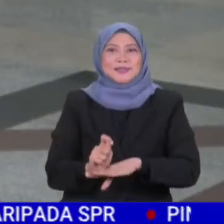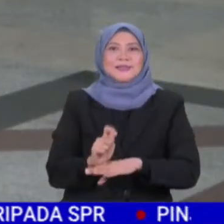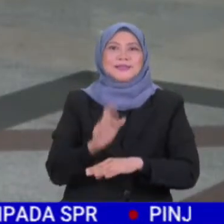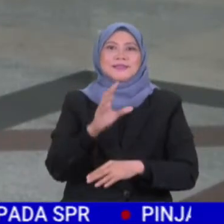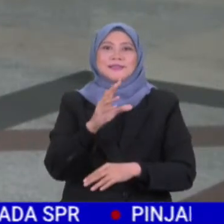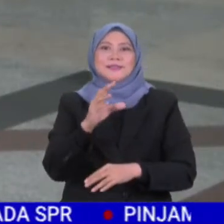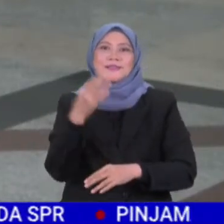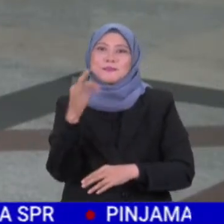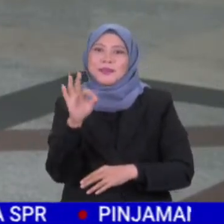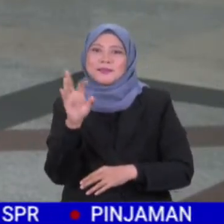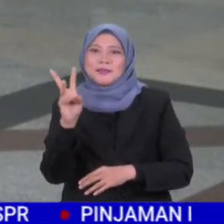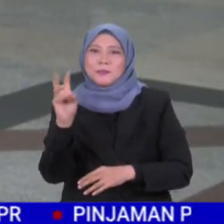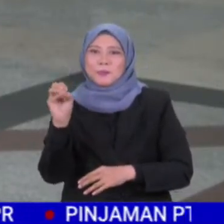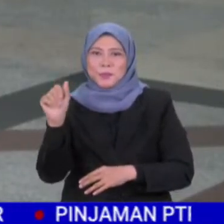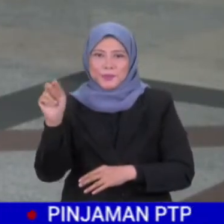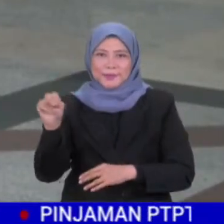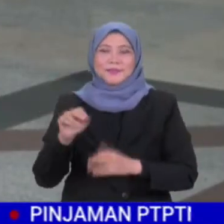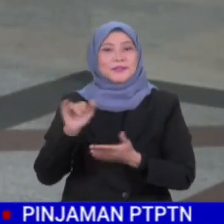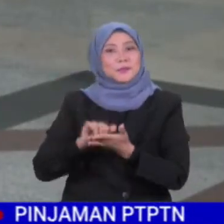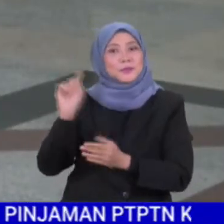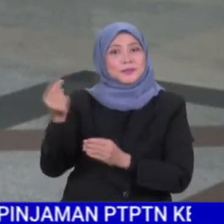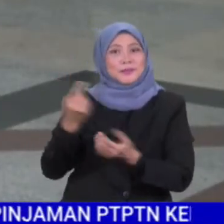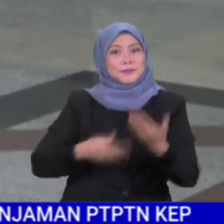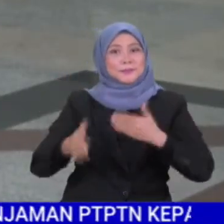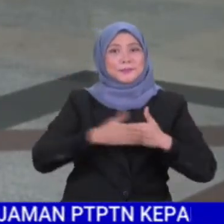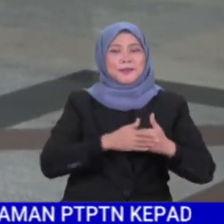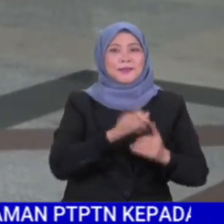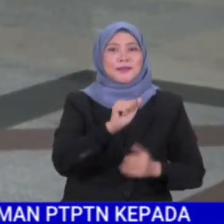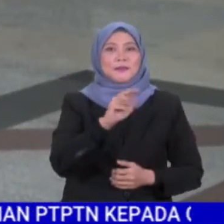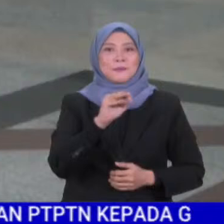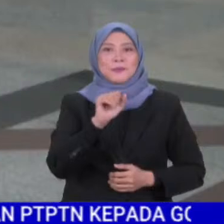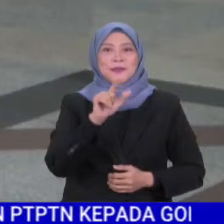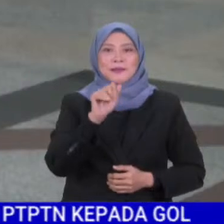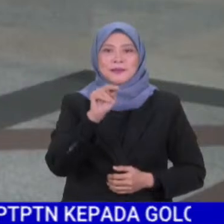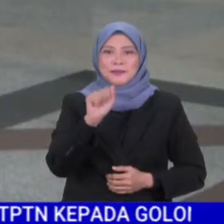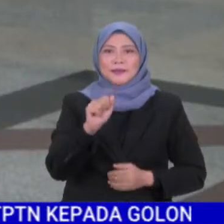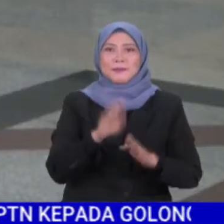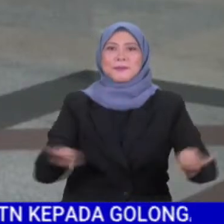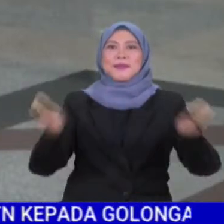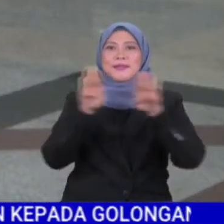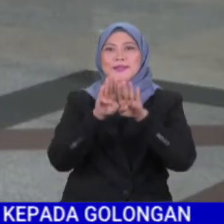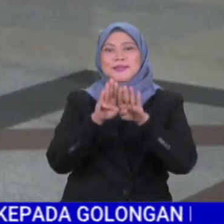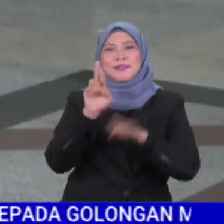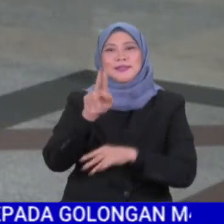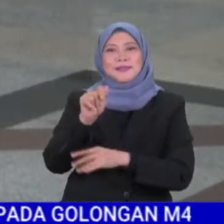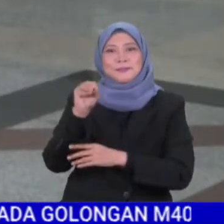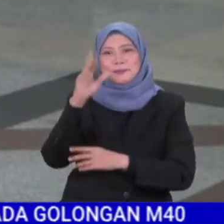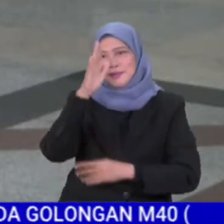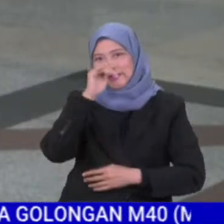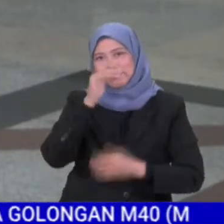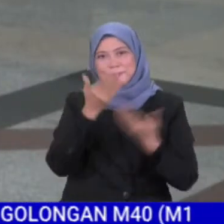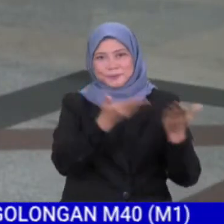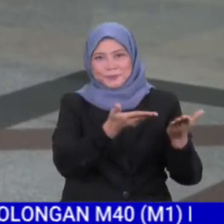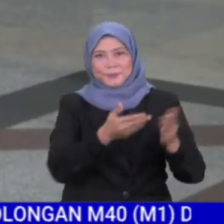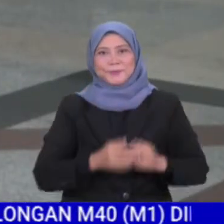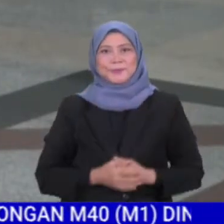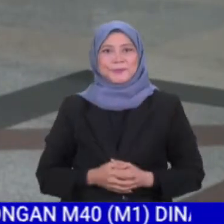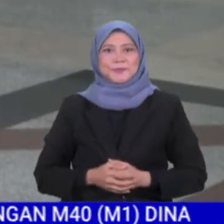Jadi itu lintas langsung bersama saya Nurul Ashikin Abdul Halim, kembali bersama Amalina di studio Berita RTI Melaka. Silakan.